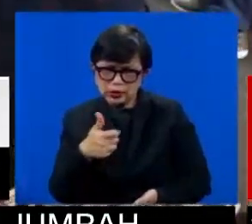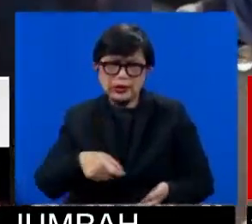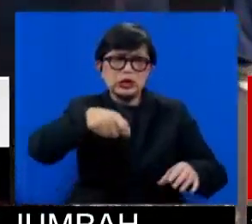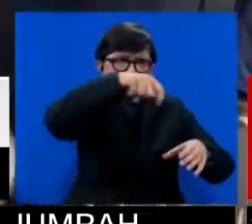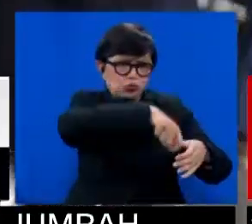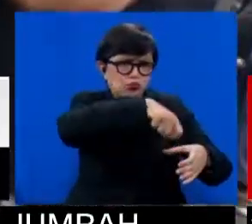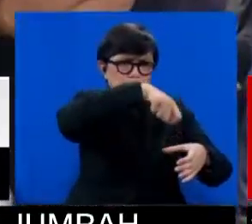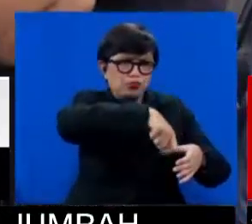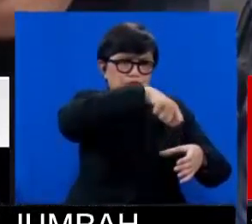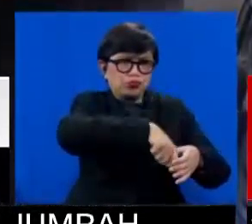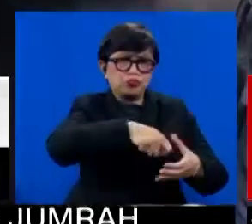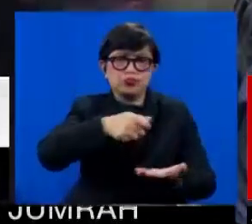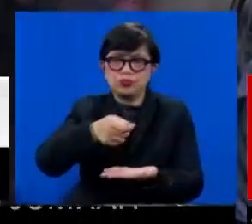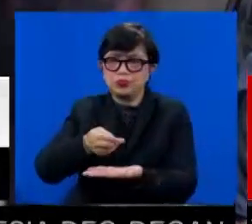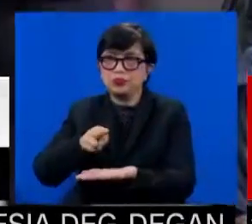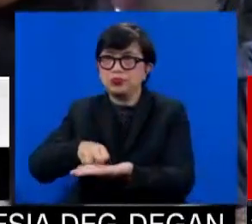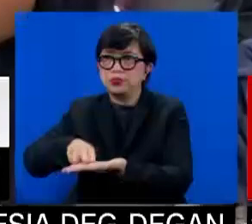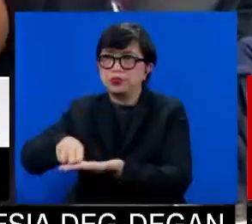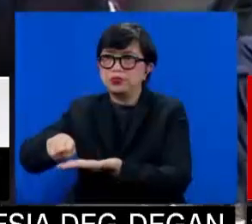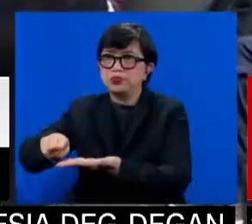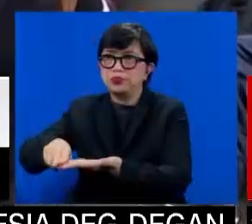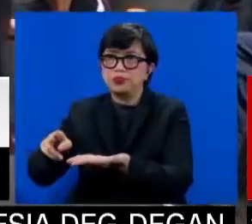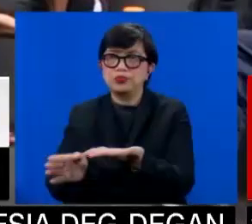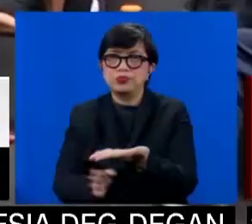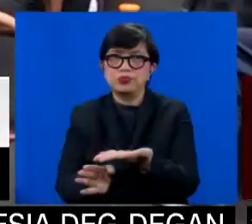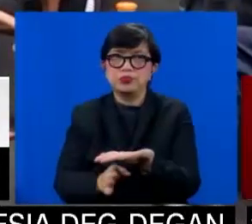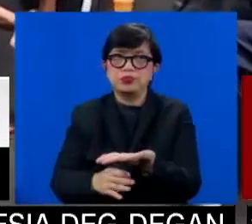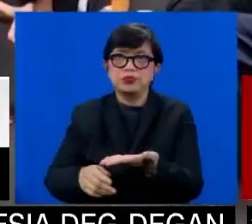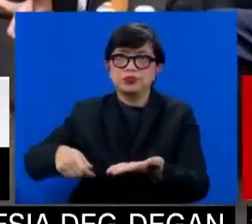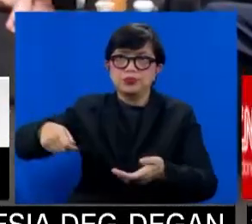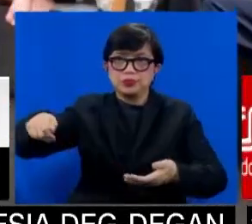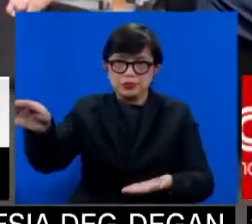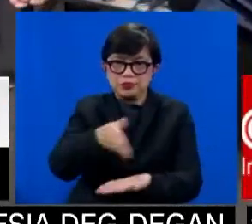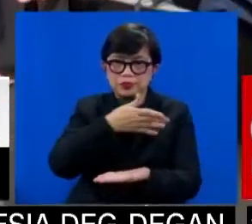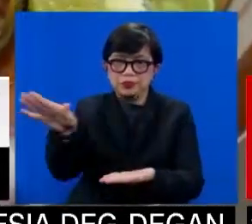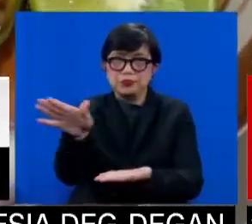sate tetap empuk. Bumbu juga akan membuat sate lebih mengkilap ketika disajikan.